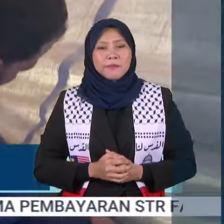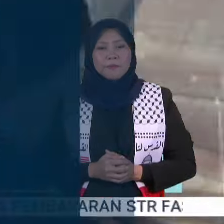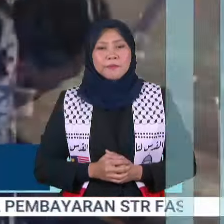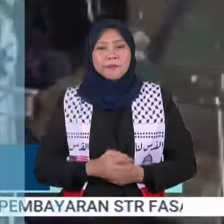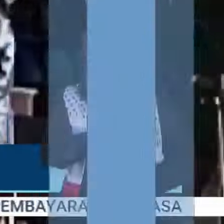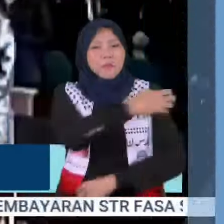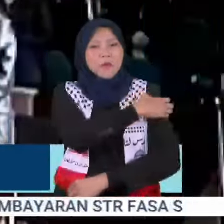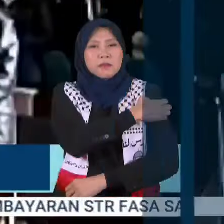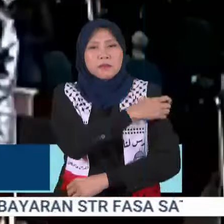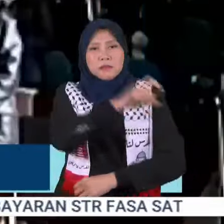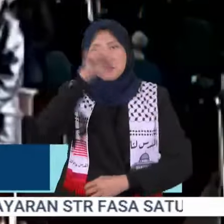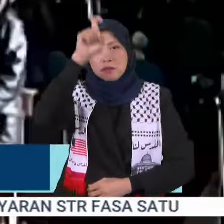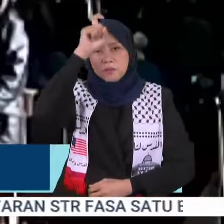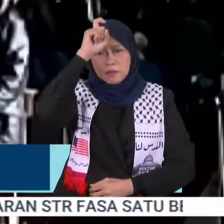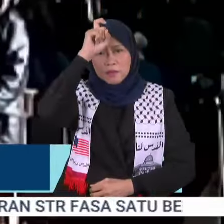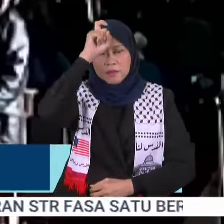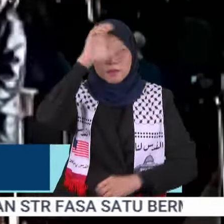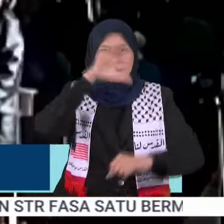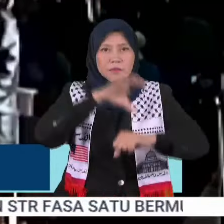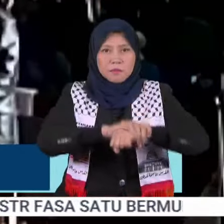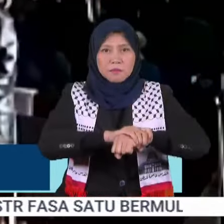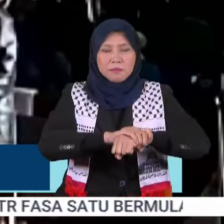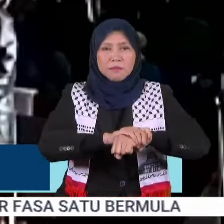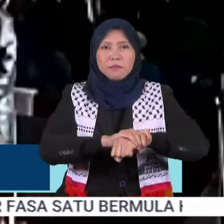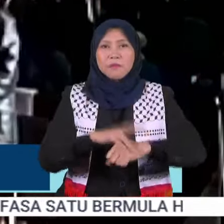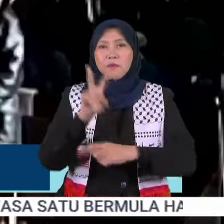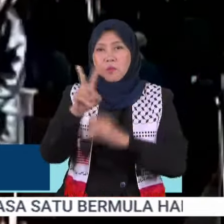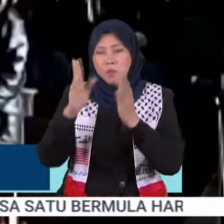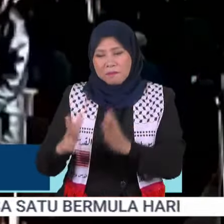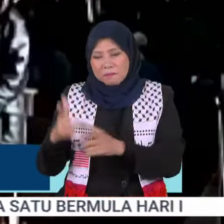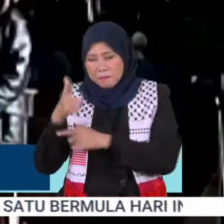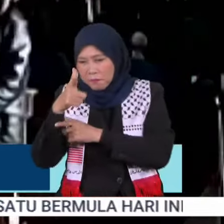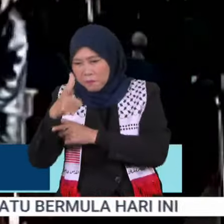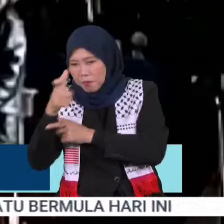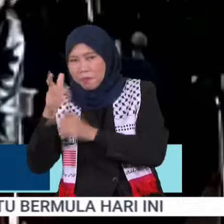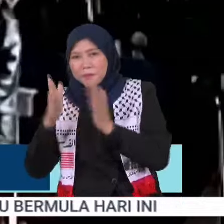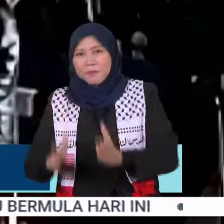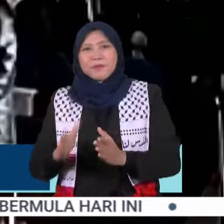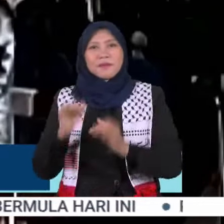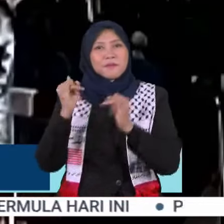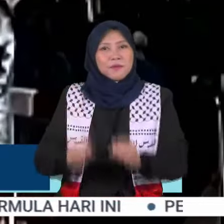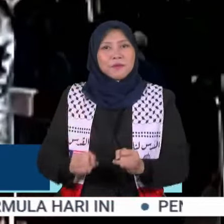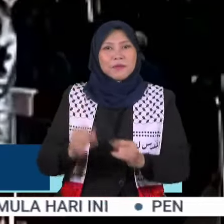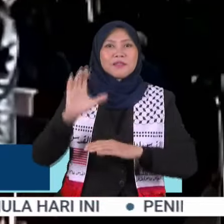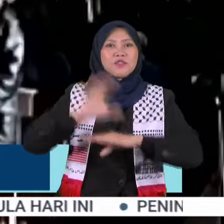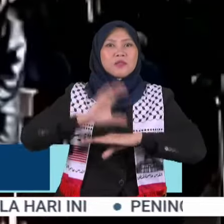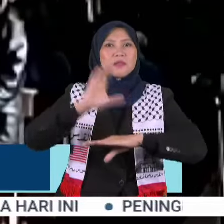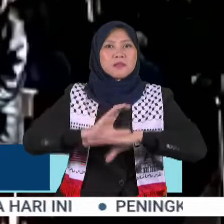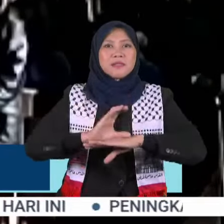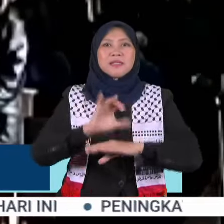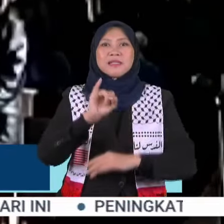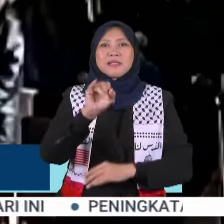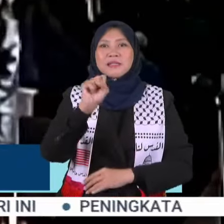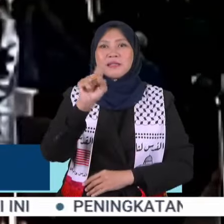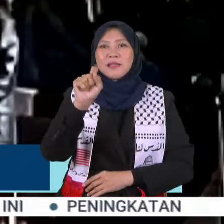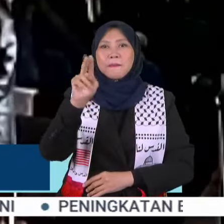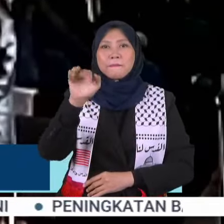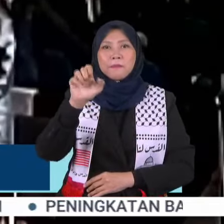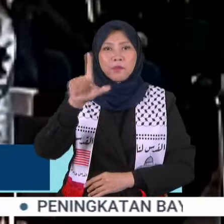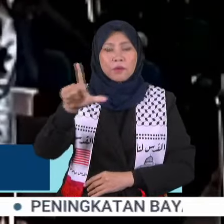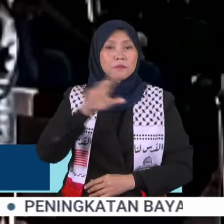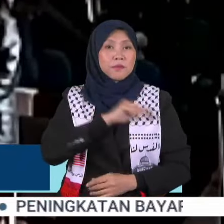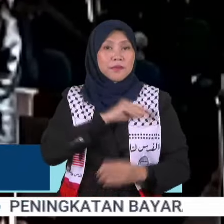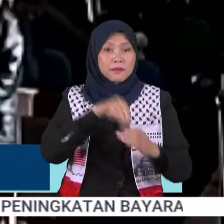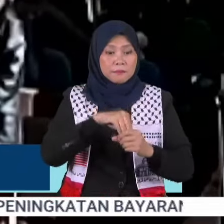Pihak berkuasa Turki memberkas dua penembak yang membunuh seorang individu di sebuah gereja di Istanbul. Menteri Dalam Negeri